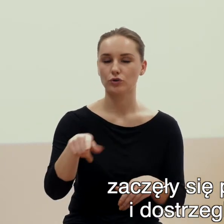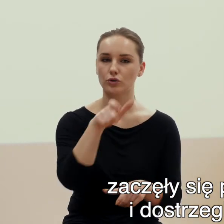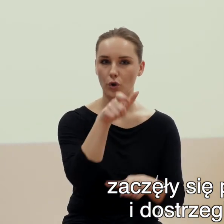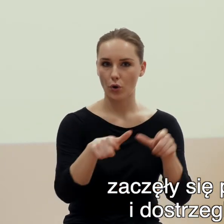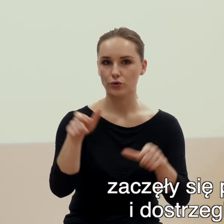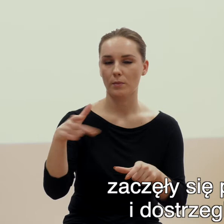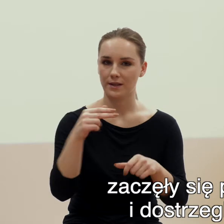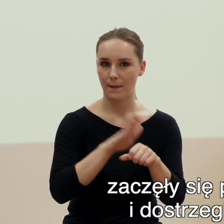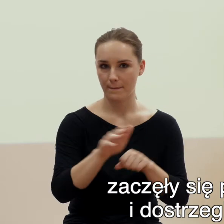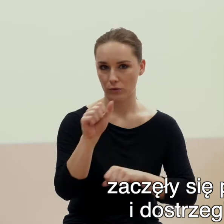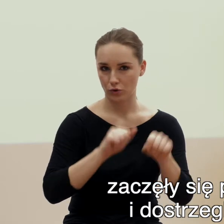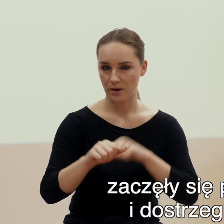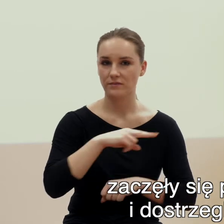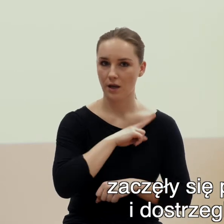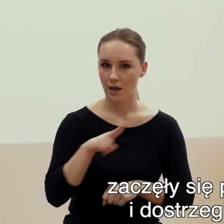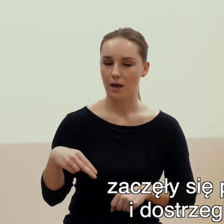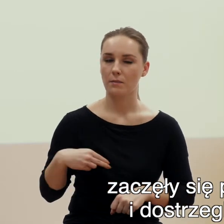potrzebę wspierania takich osób.